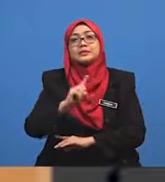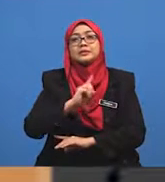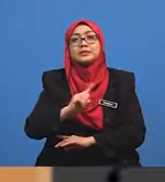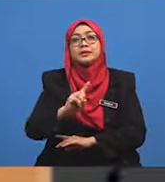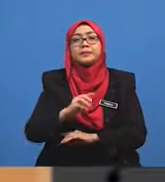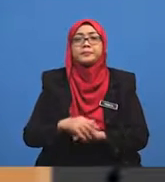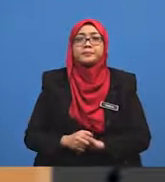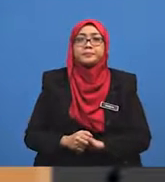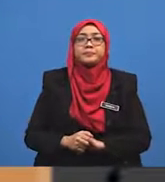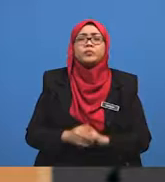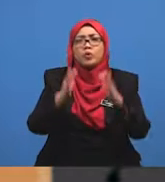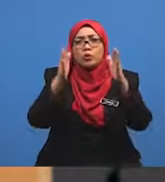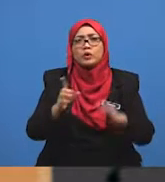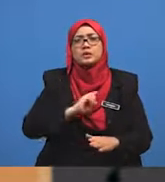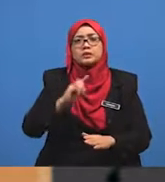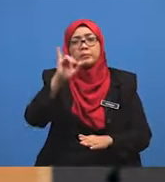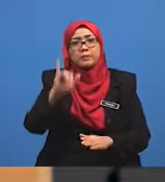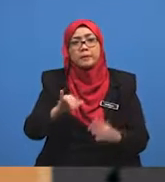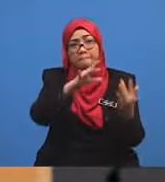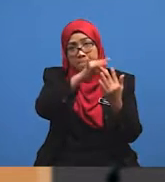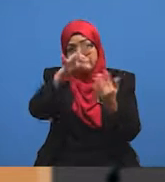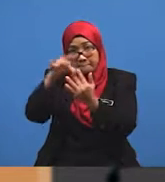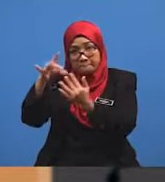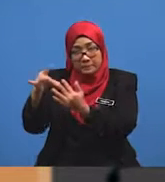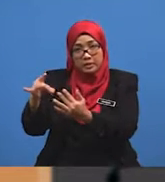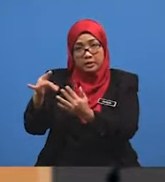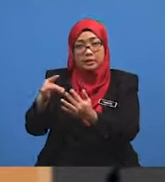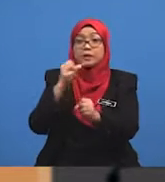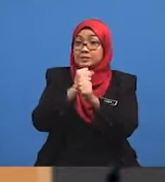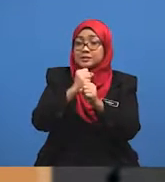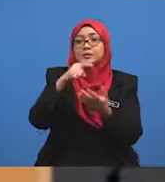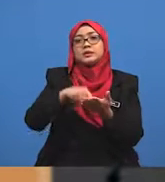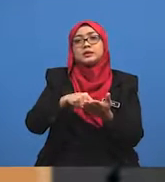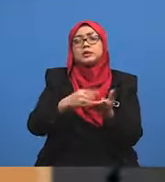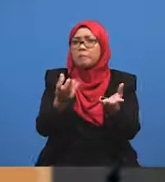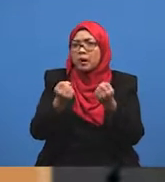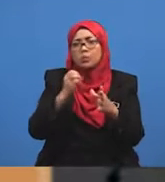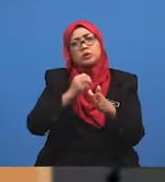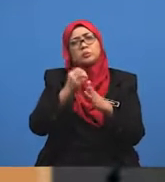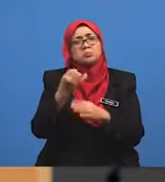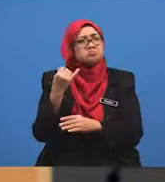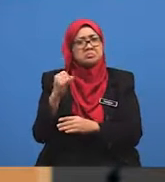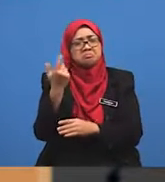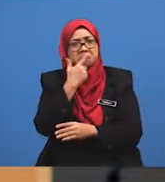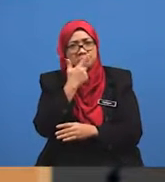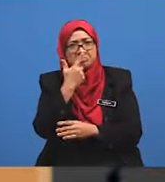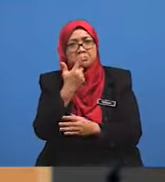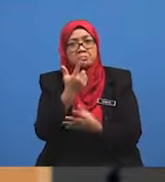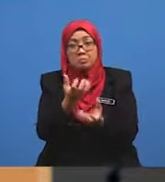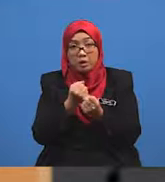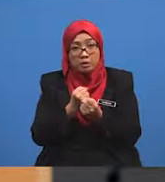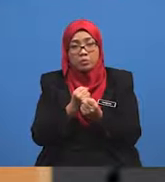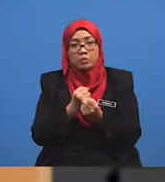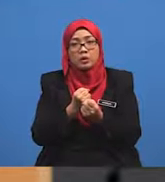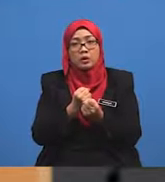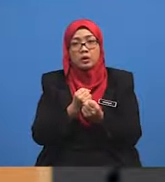memilih pekerjaan ini, mahu tidak mahu ataupun suka ataupun tidak, wajib menjadi baik, mematuhi peraturan